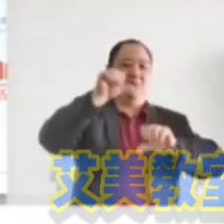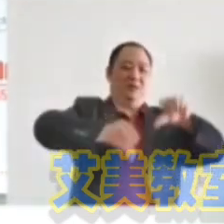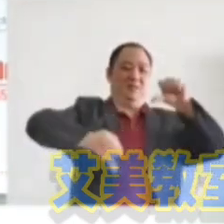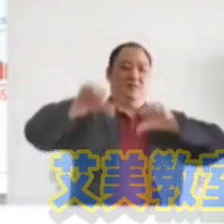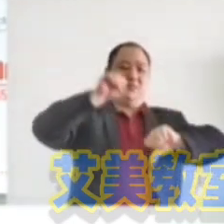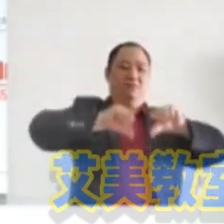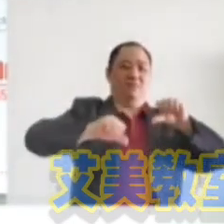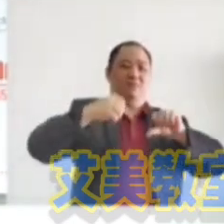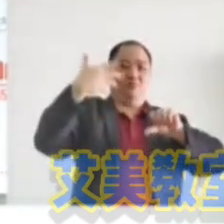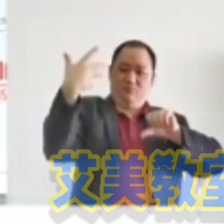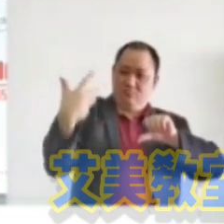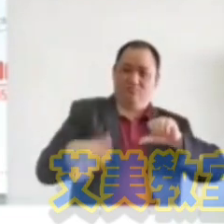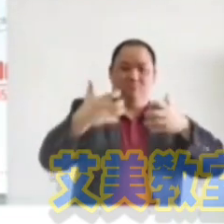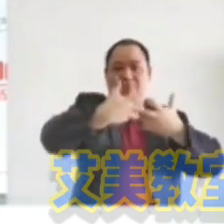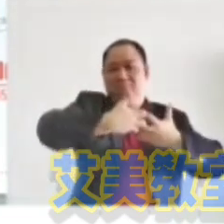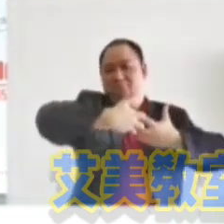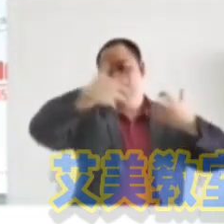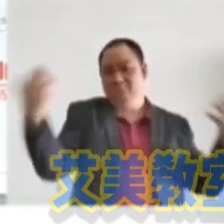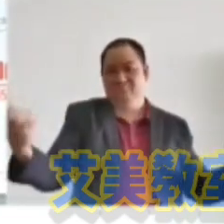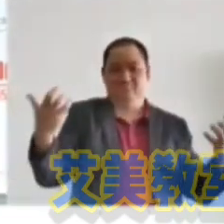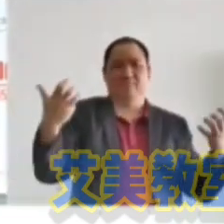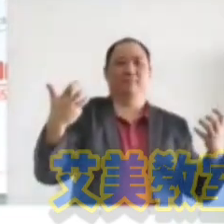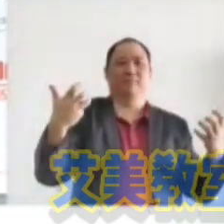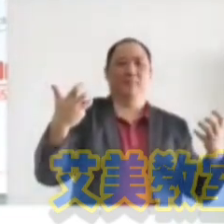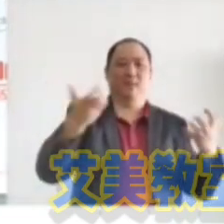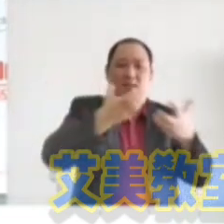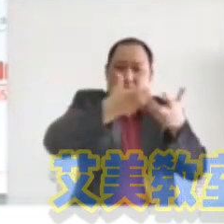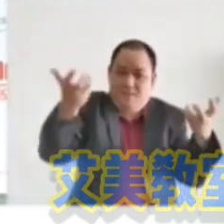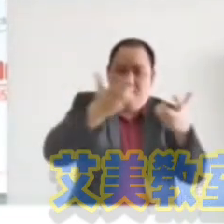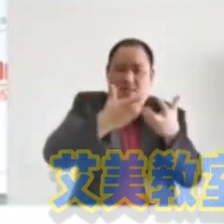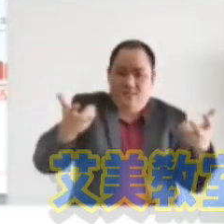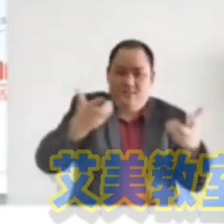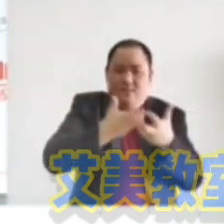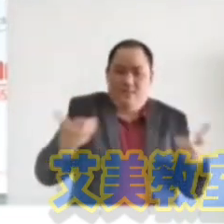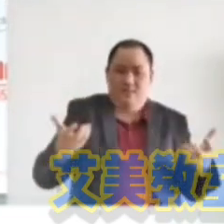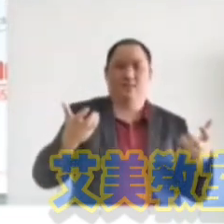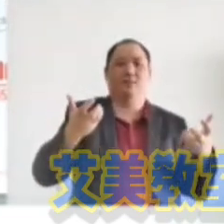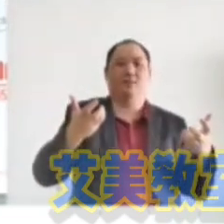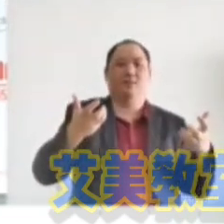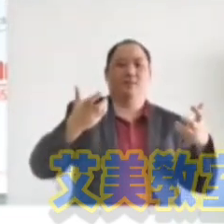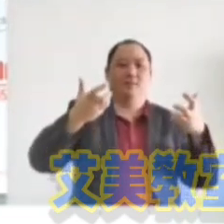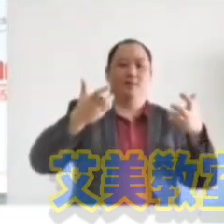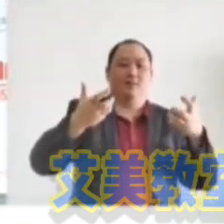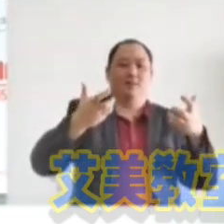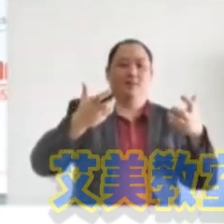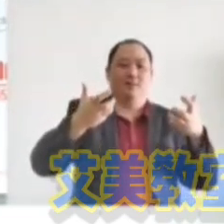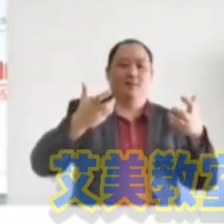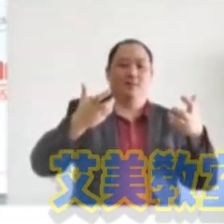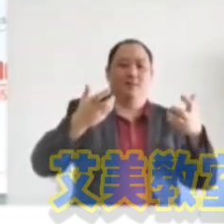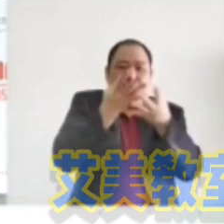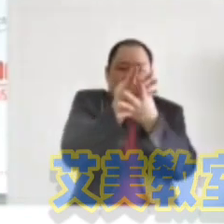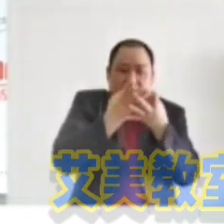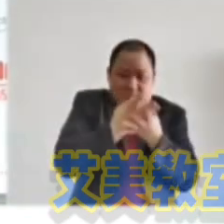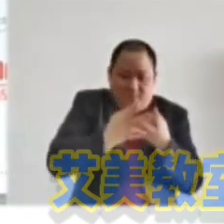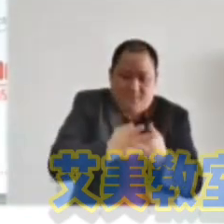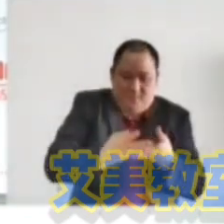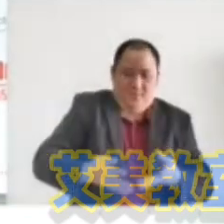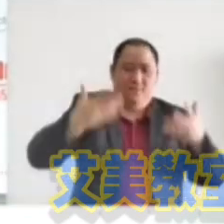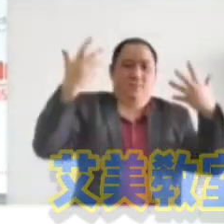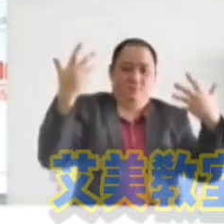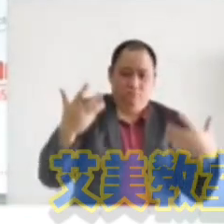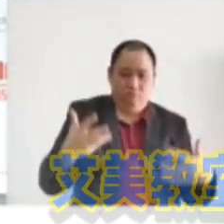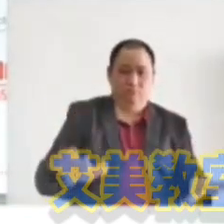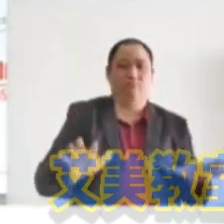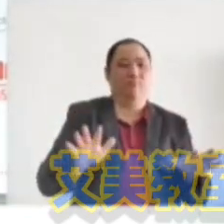在一起，拆开再放在一起的一个新的一个复合物，所以绝对不一样。所以大家明白